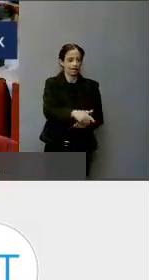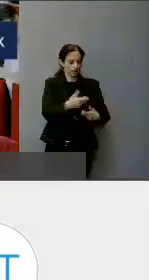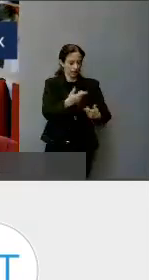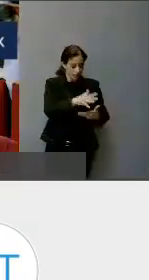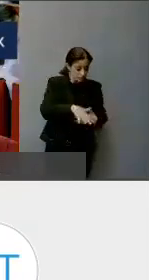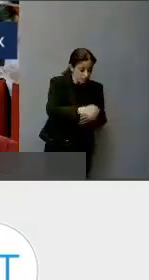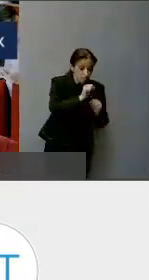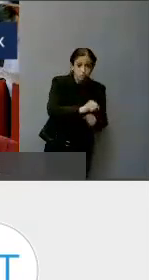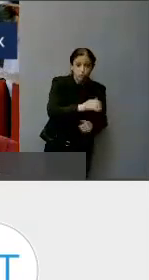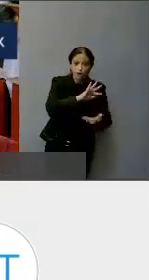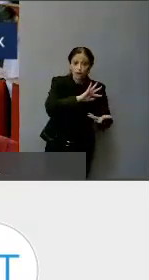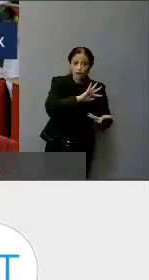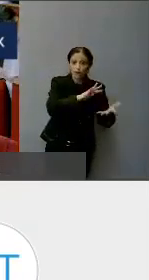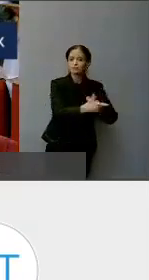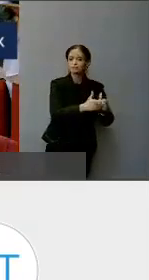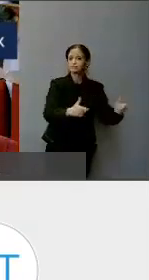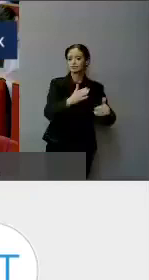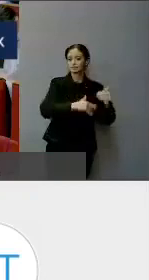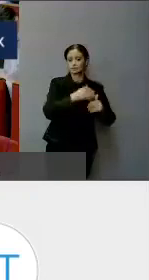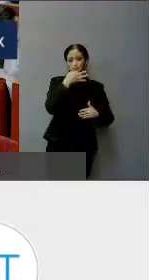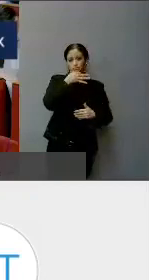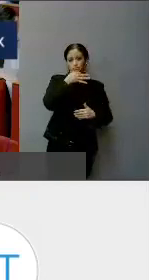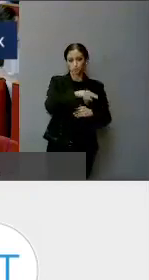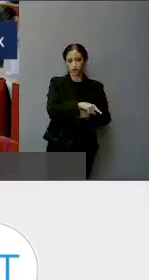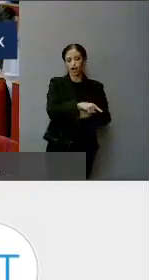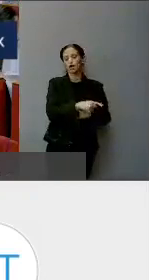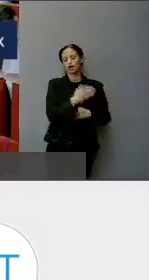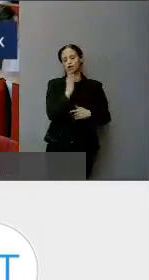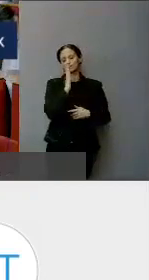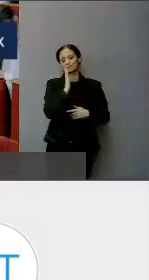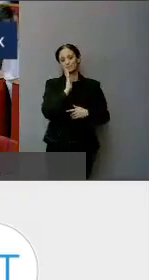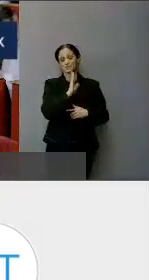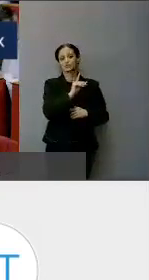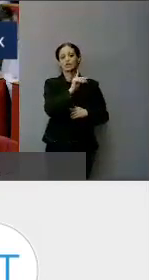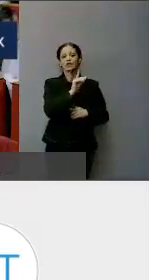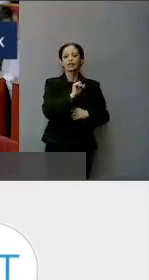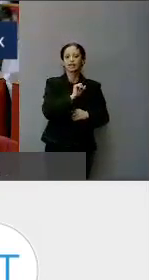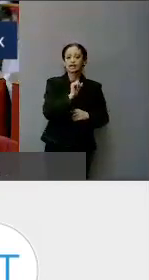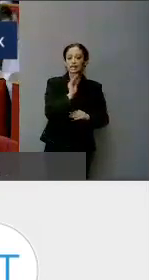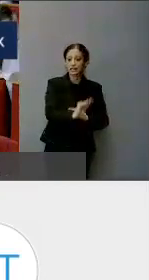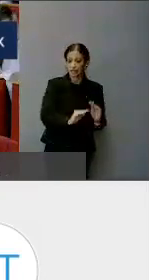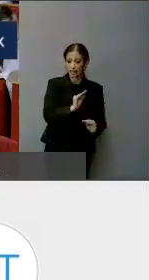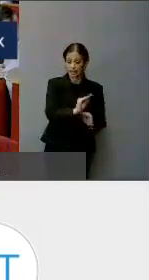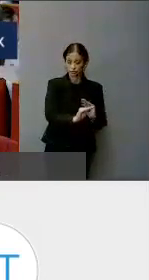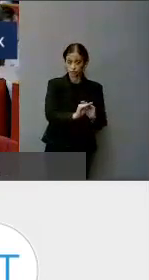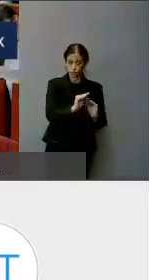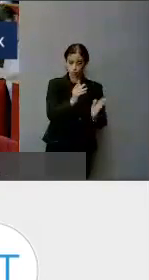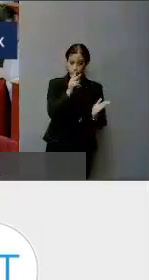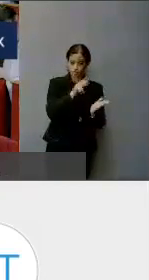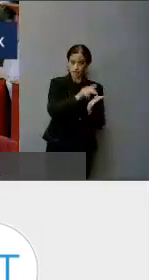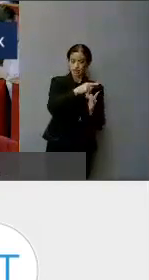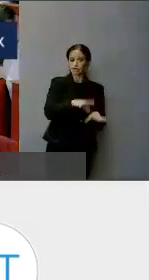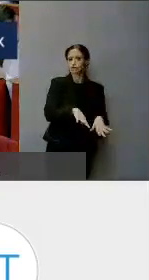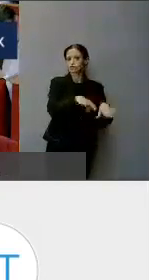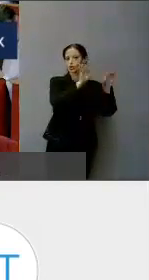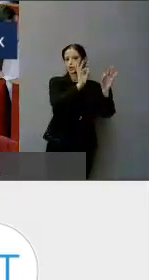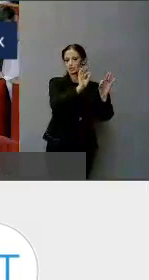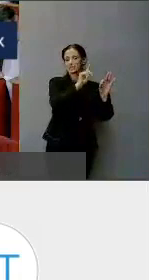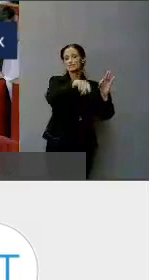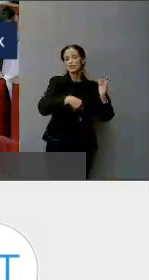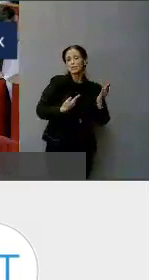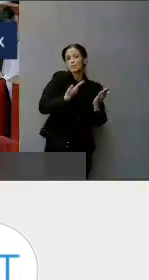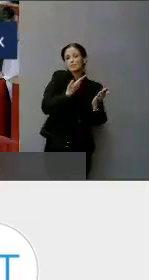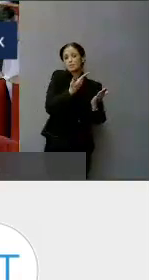allora io chiedo che questa delibera venga sospesa per favore che ora venga riproposta almeno risolvendo le